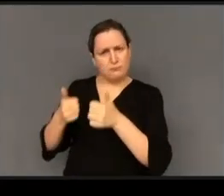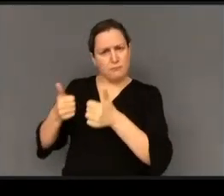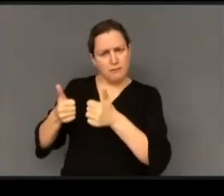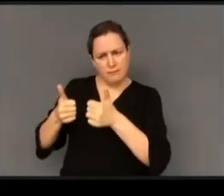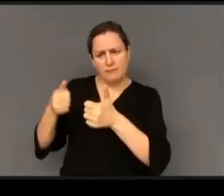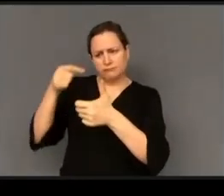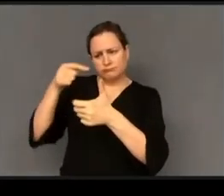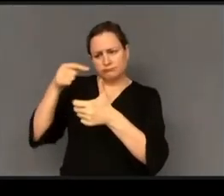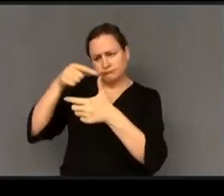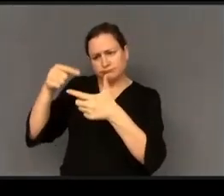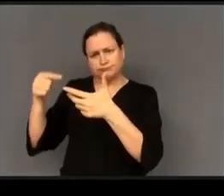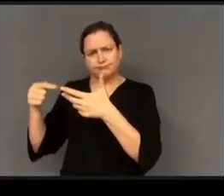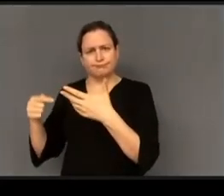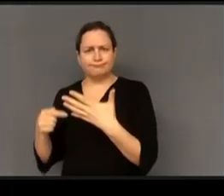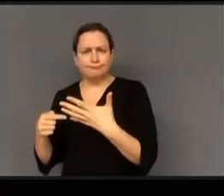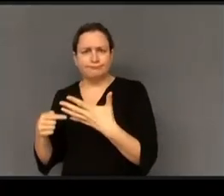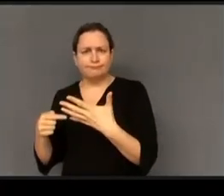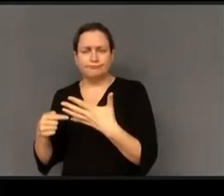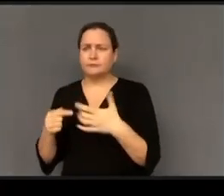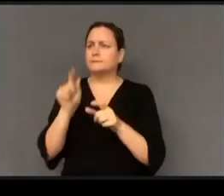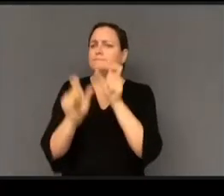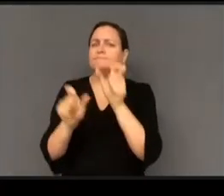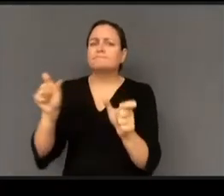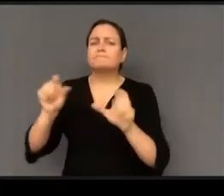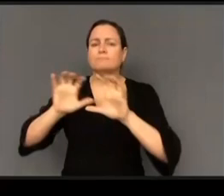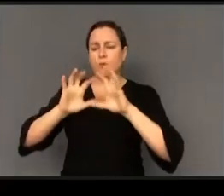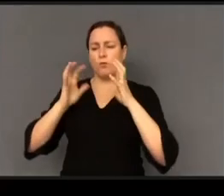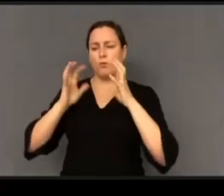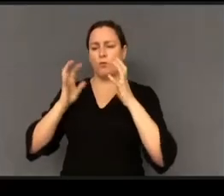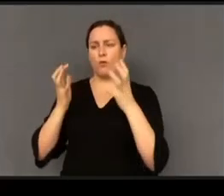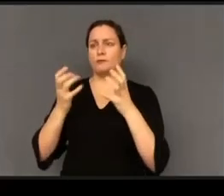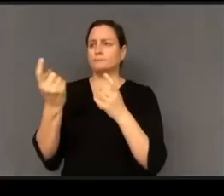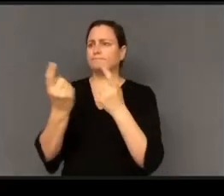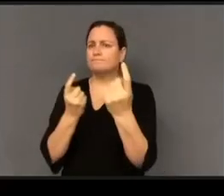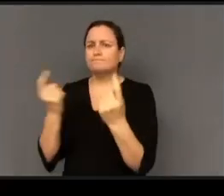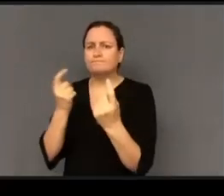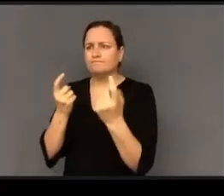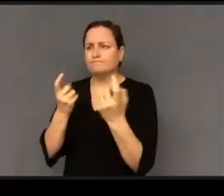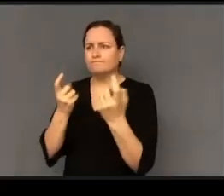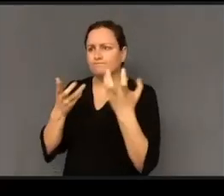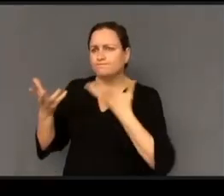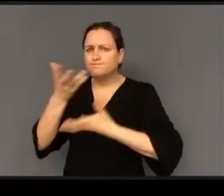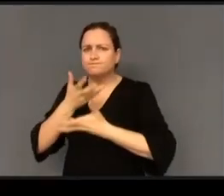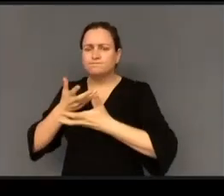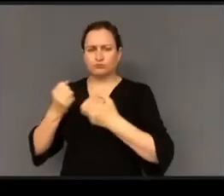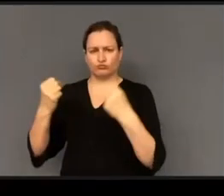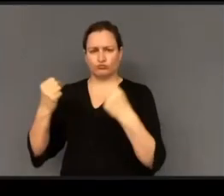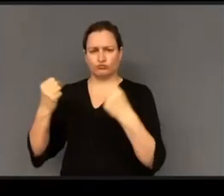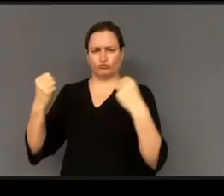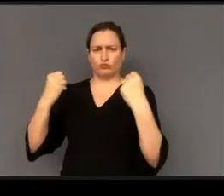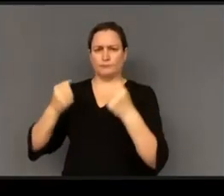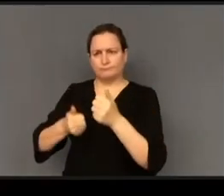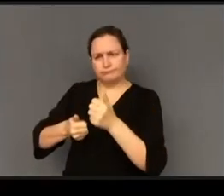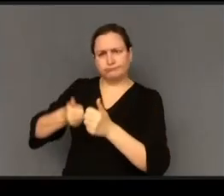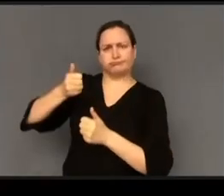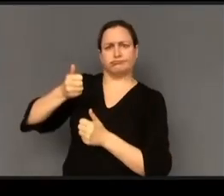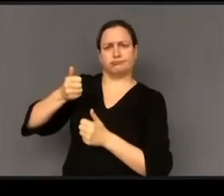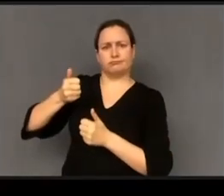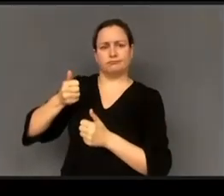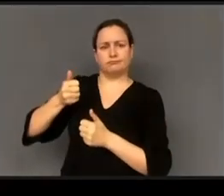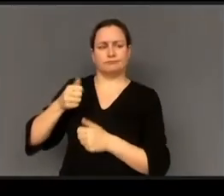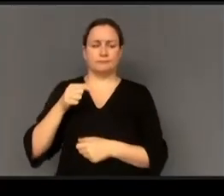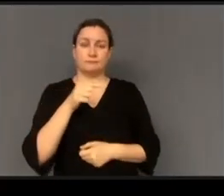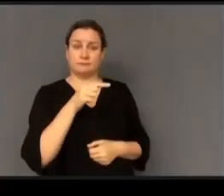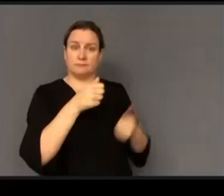من مخاطره وذلك من خلال الجمع بين مشاركين من شتى انحاء العالم من ذوي الرؤى